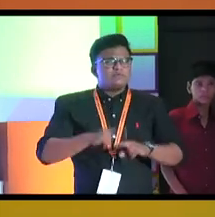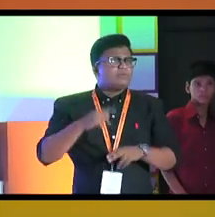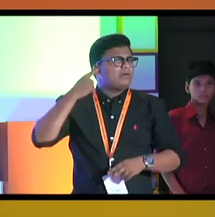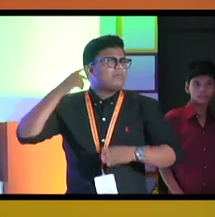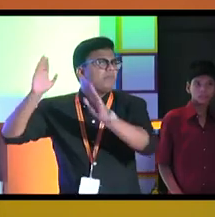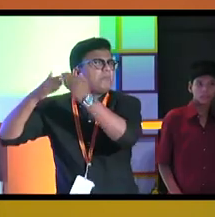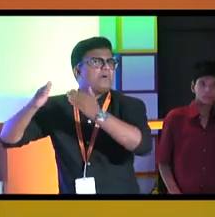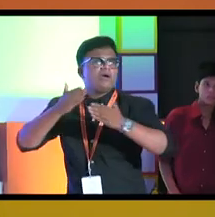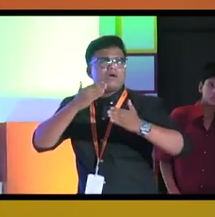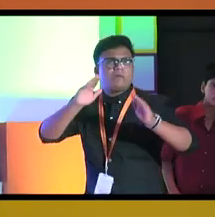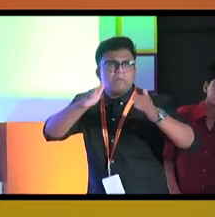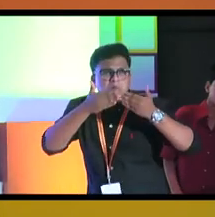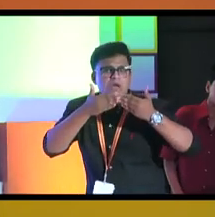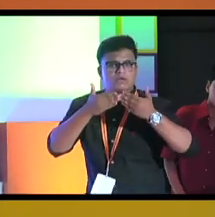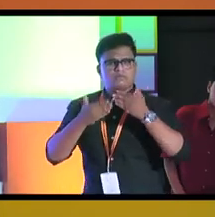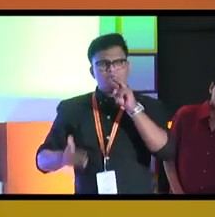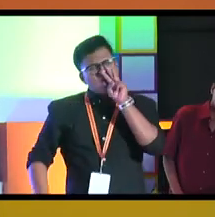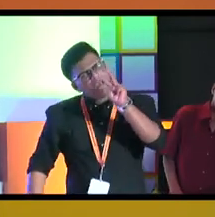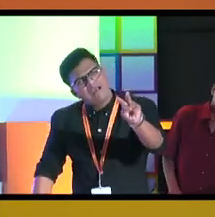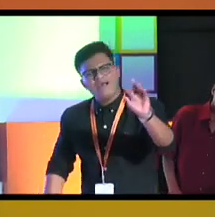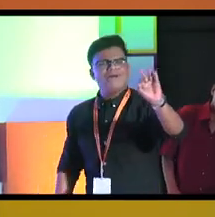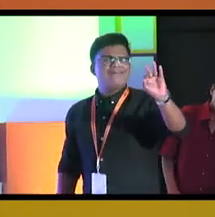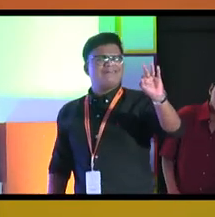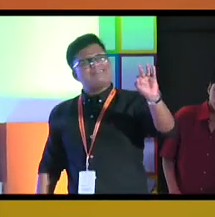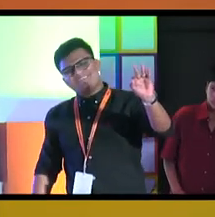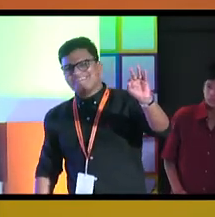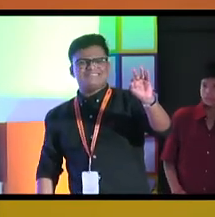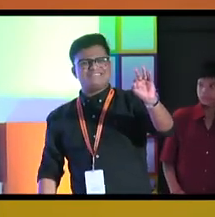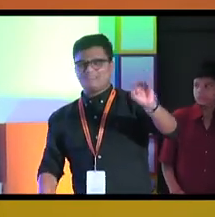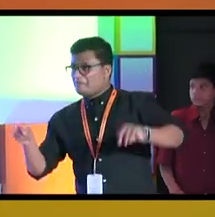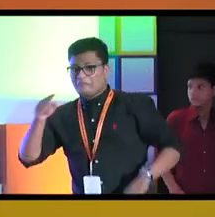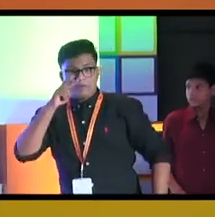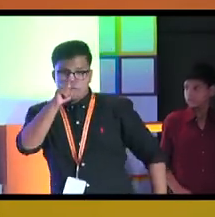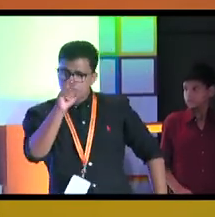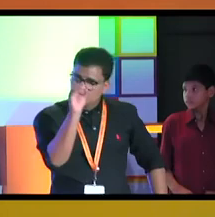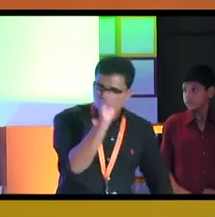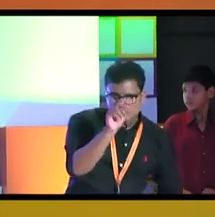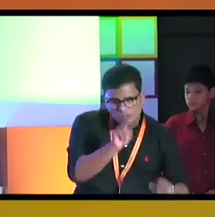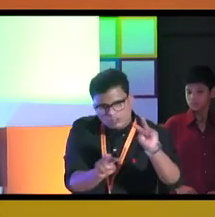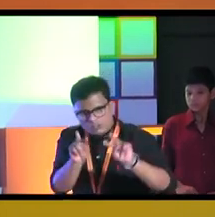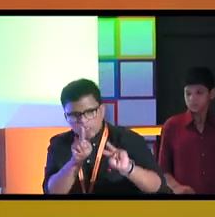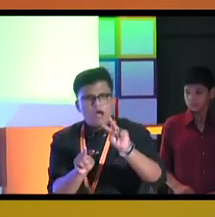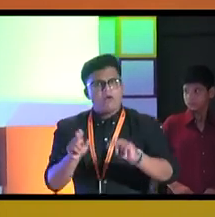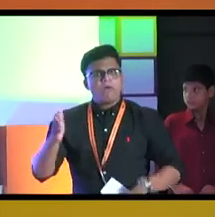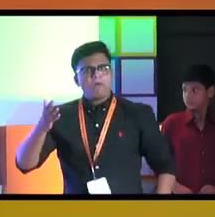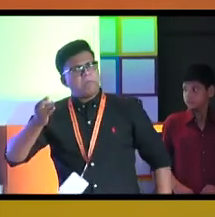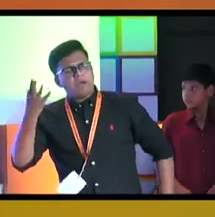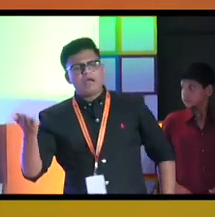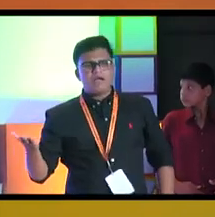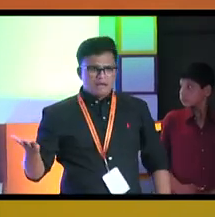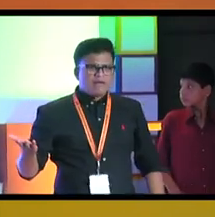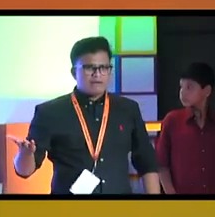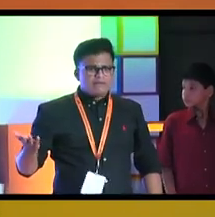बोलने की ताकत नहीं दी है तो दृष्टि बहुत तेज दी है. दे हैव गॉट फिनोमिनल ऑब्जर्वेशन पावर, फिनोमिनल ऑब्जर्वेशन पावर एंड